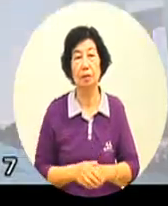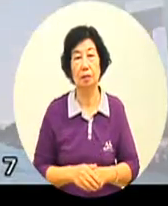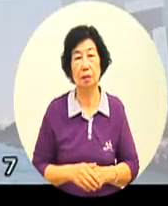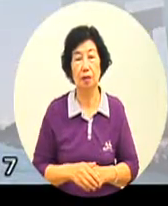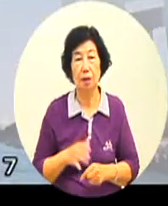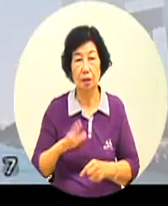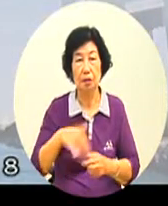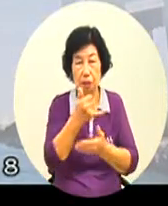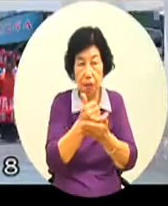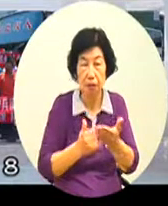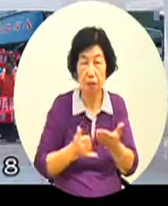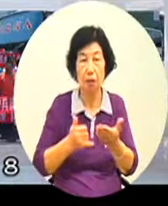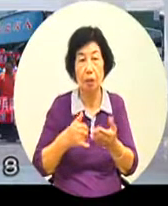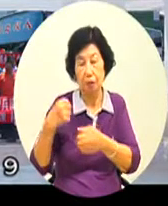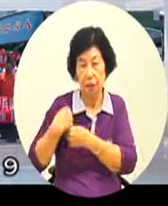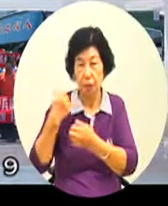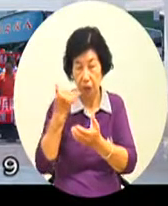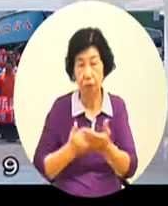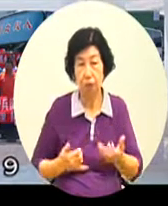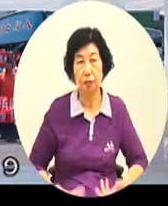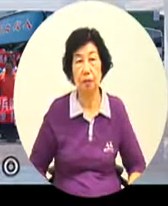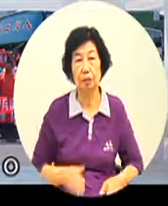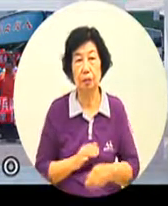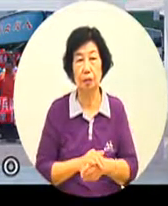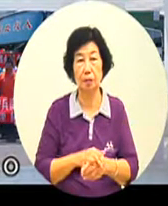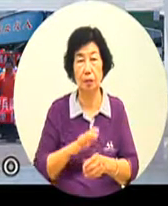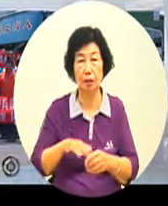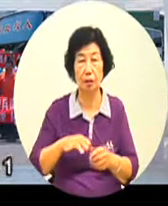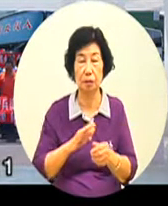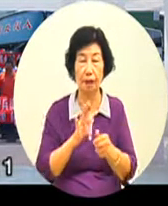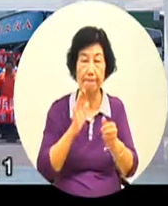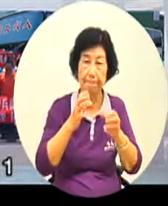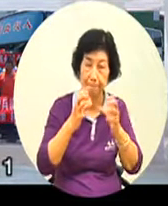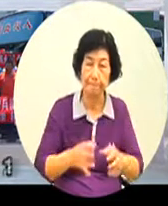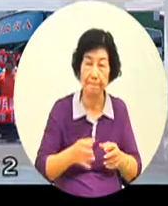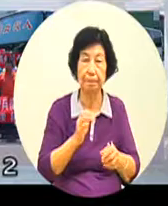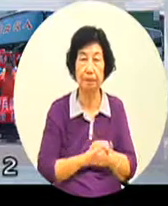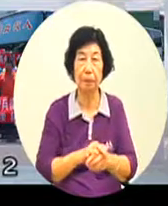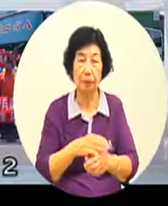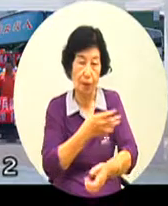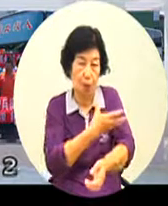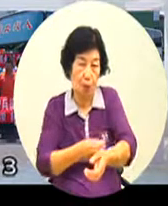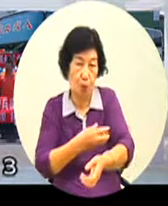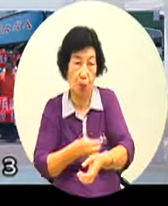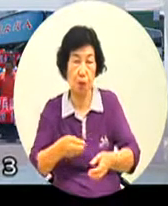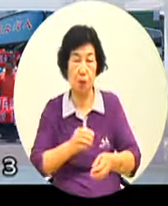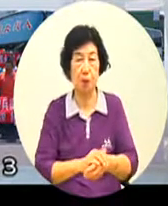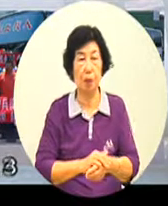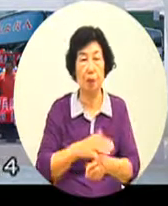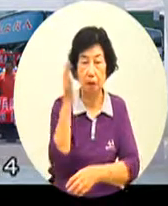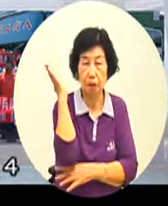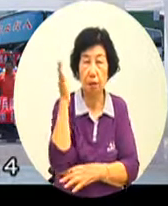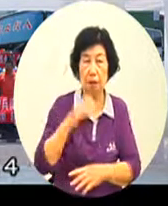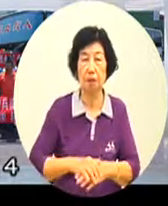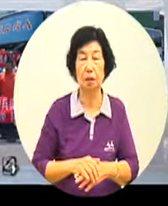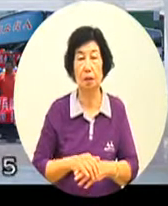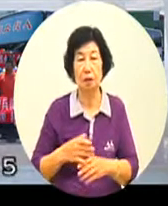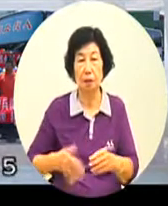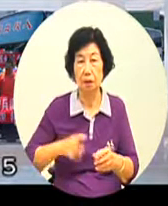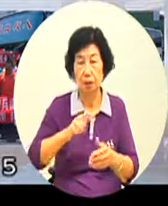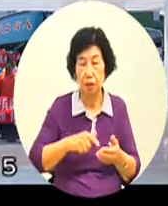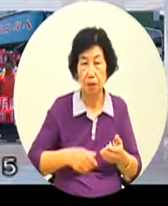退伍后，配合后备军人辅导中心办理捐血、自赠物资及